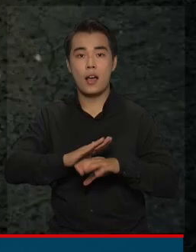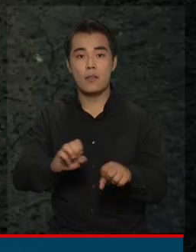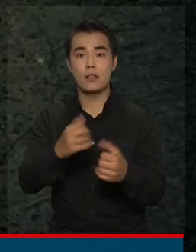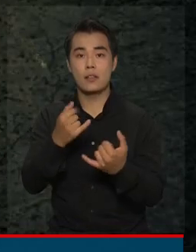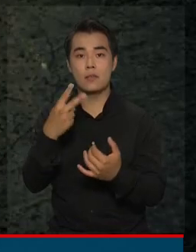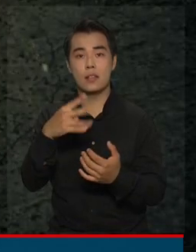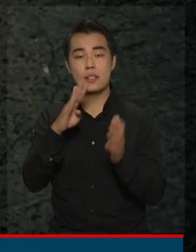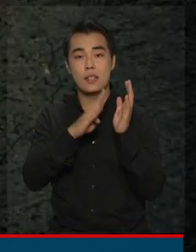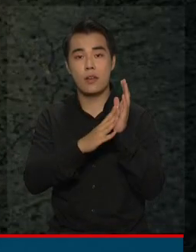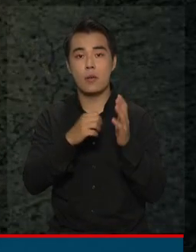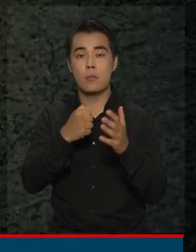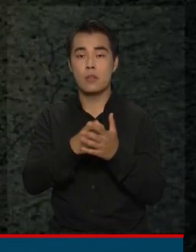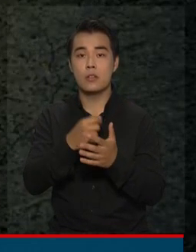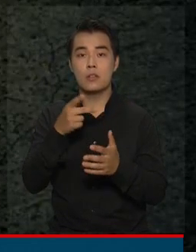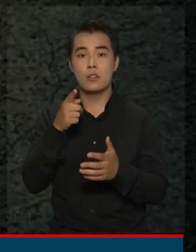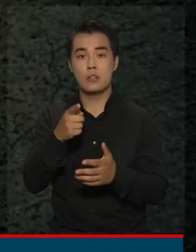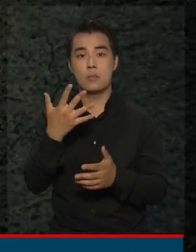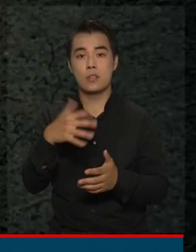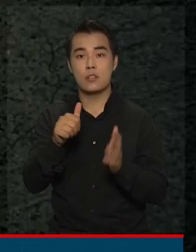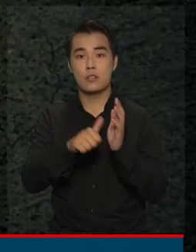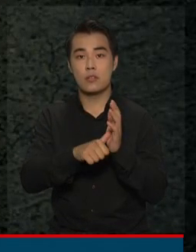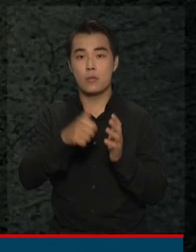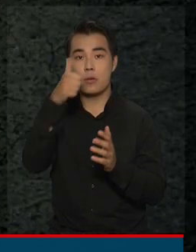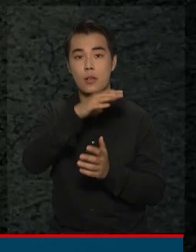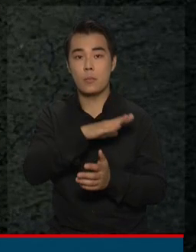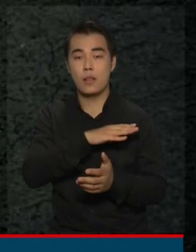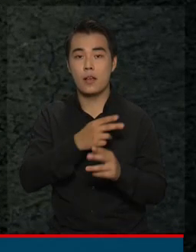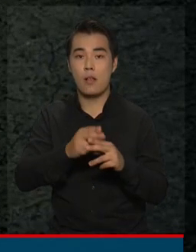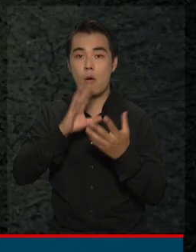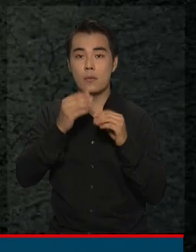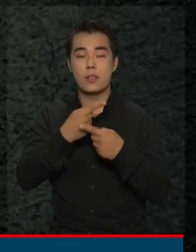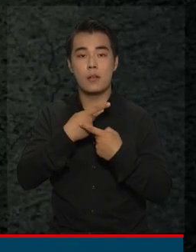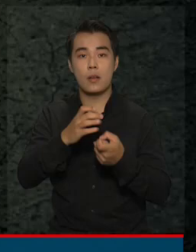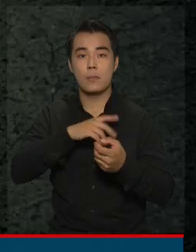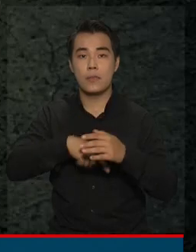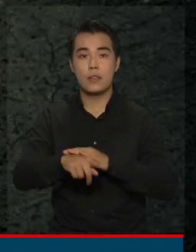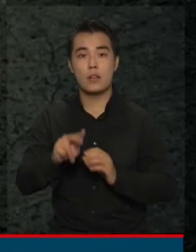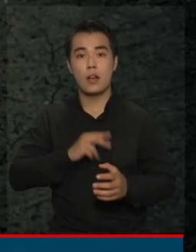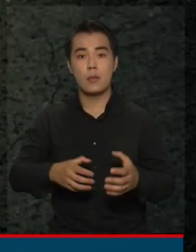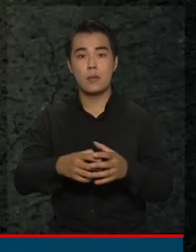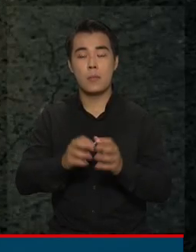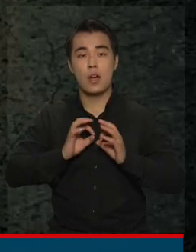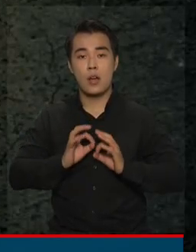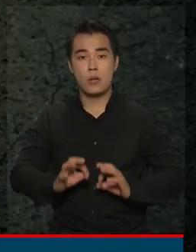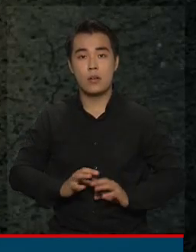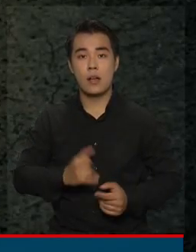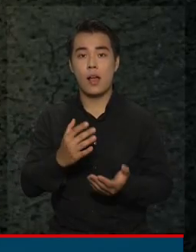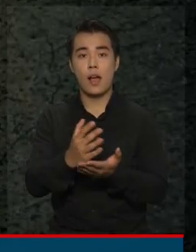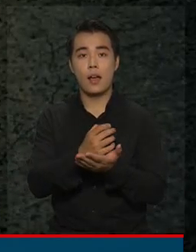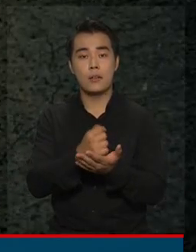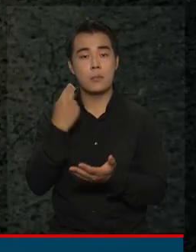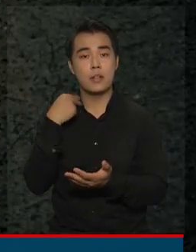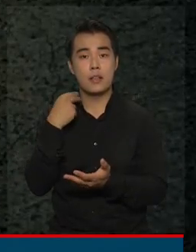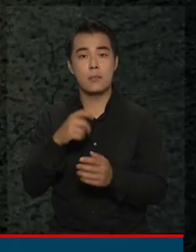с 29 по 1956 годы. Об этом сообщила пресс-служба Генеральной прокуратуры. В архив президента